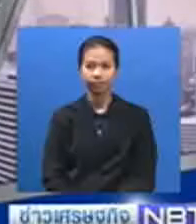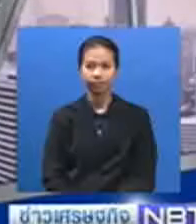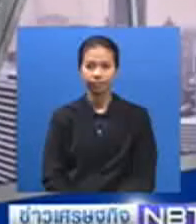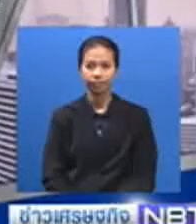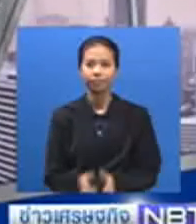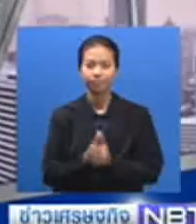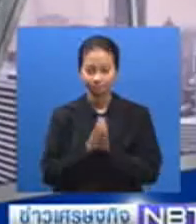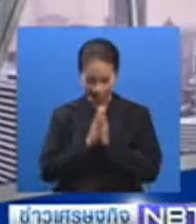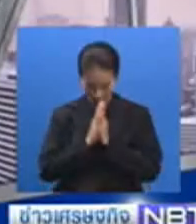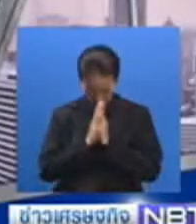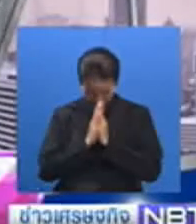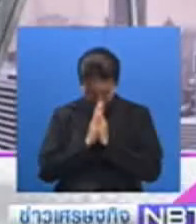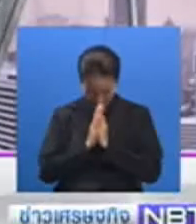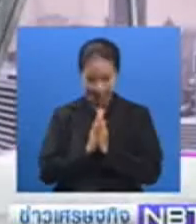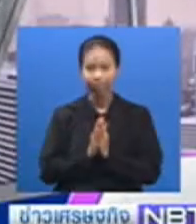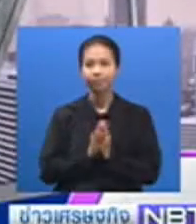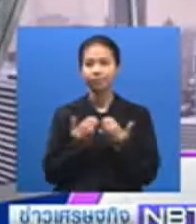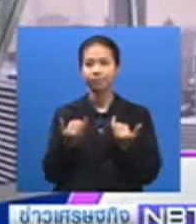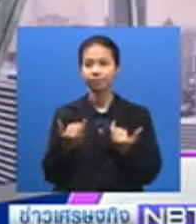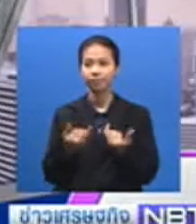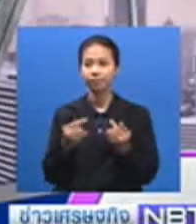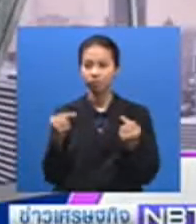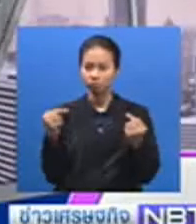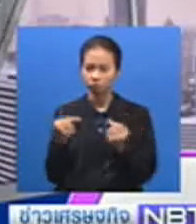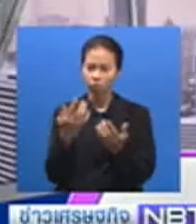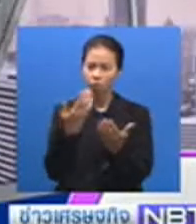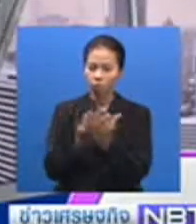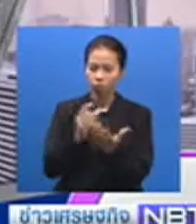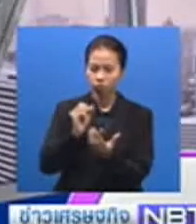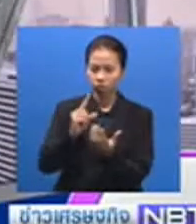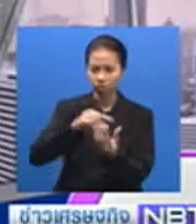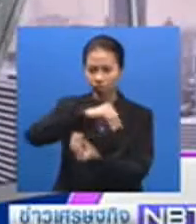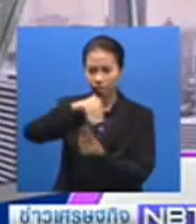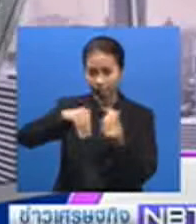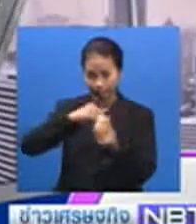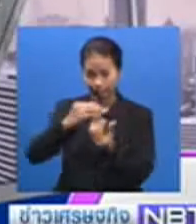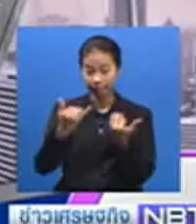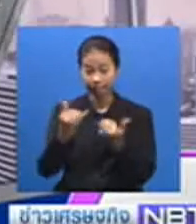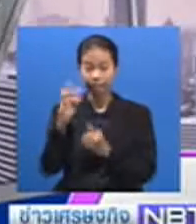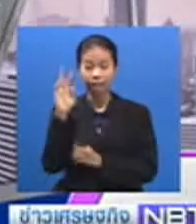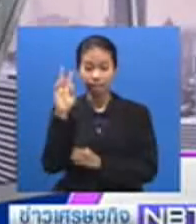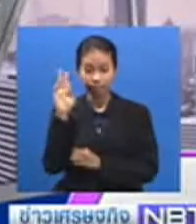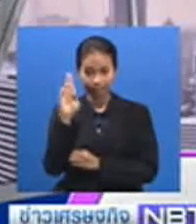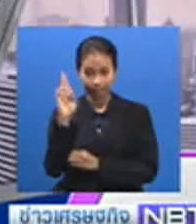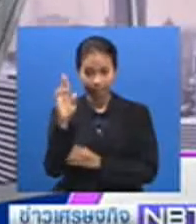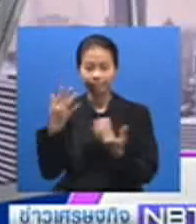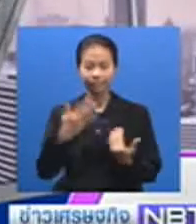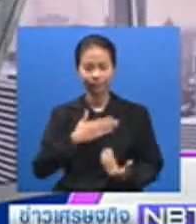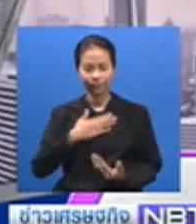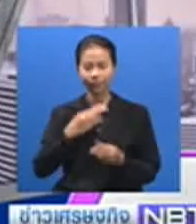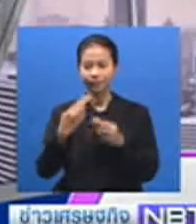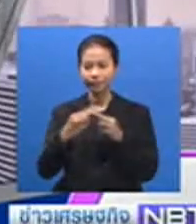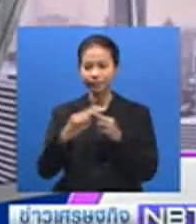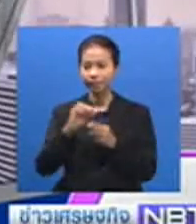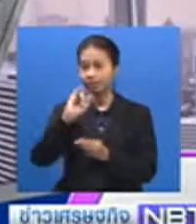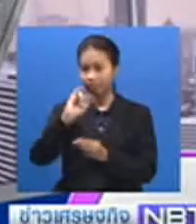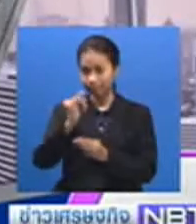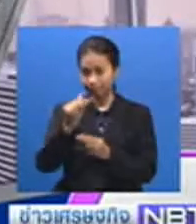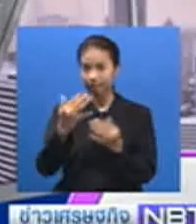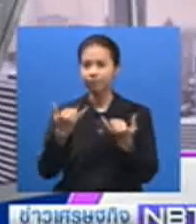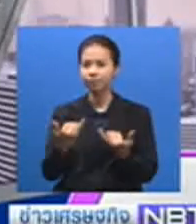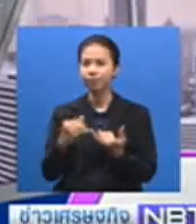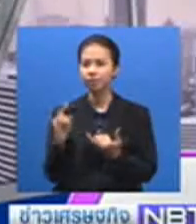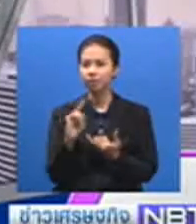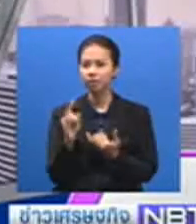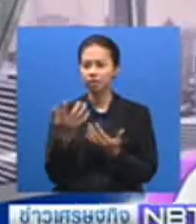สวัสดีค่ะคุณผู้ชมคะติดตามความเคลื่อนไหวทางด้านเศรษฐกิจในช่วงเที่ยงวันนี้นะคะกับดิฉันจะนาทีพญารัตน์กุลค่ะคุณ